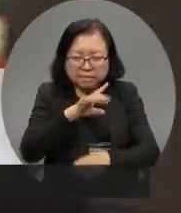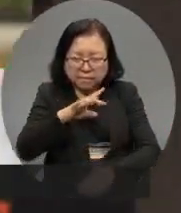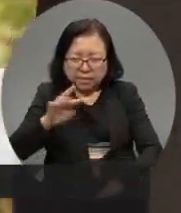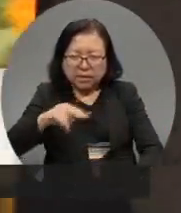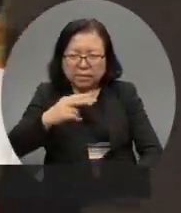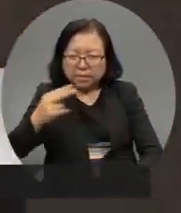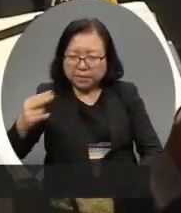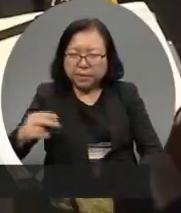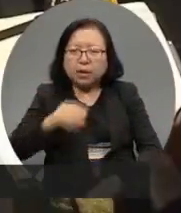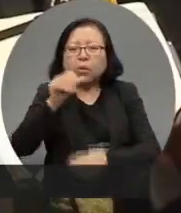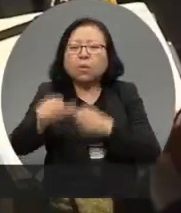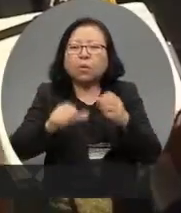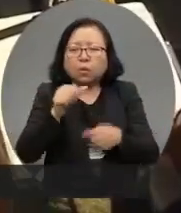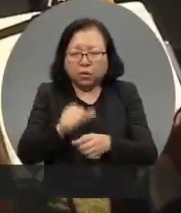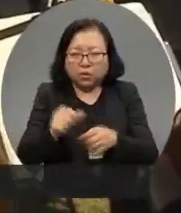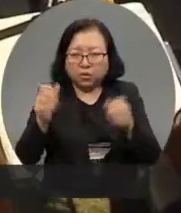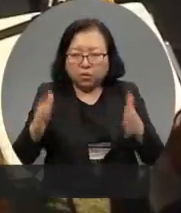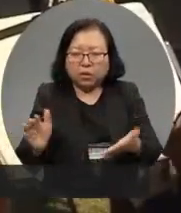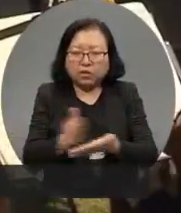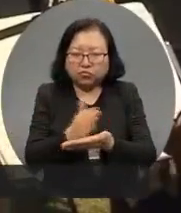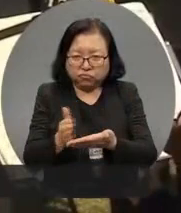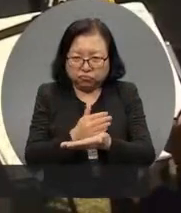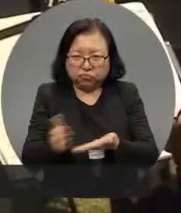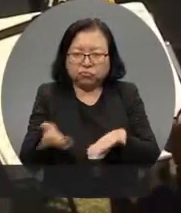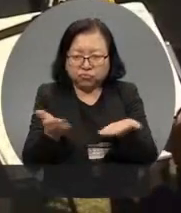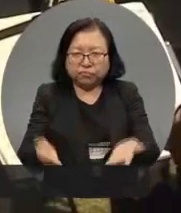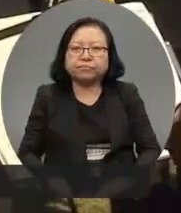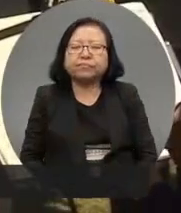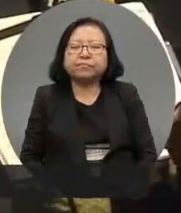원씩 5년에 걸쳐 나누어 지급됩니다.